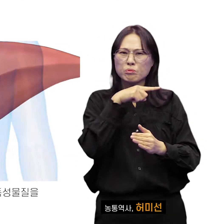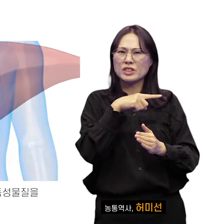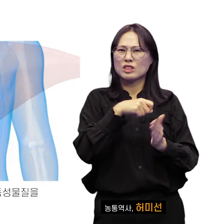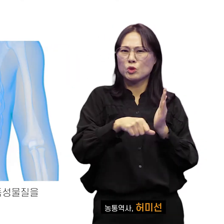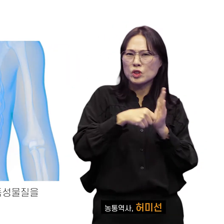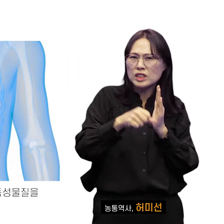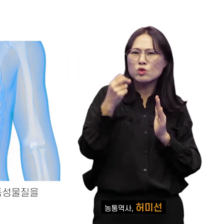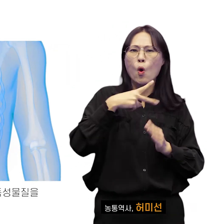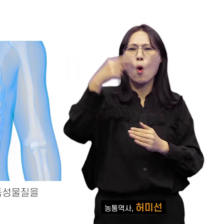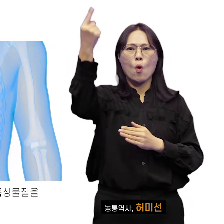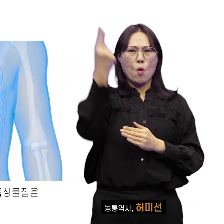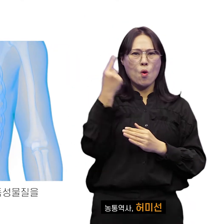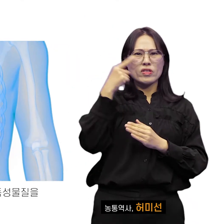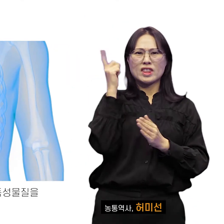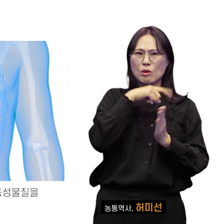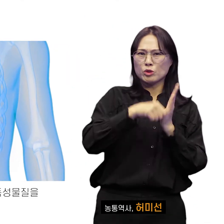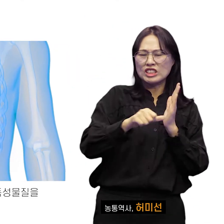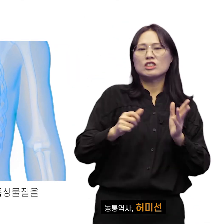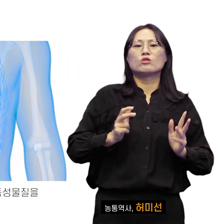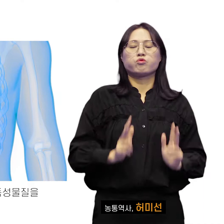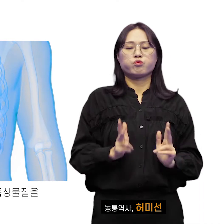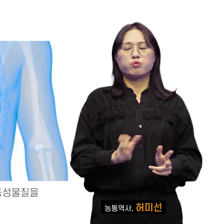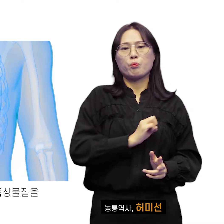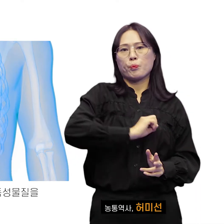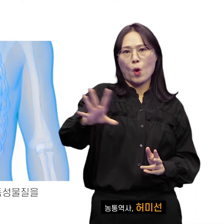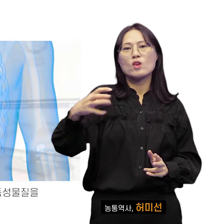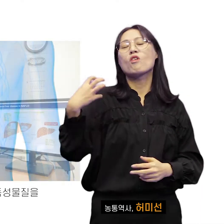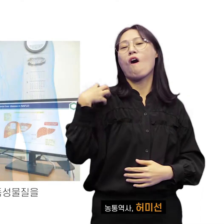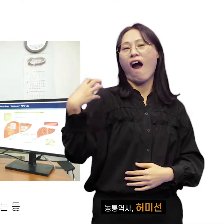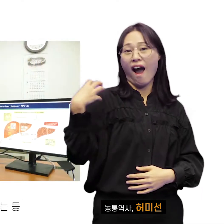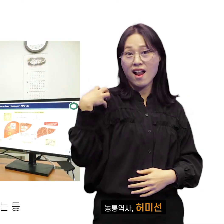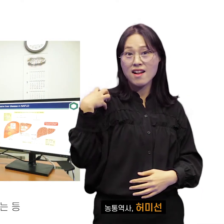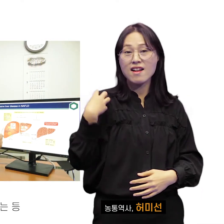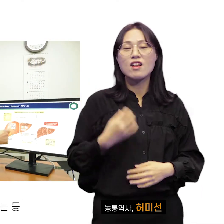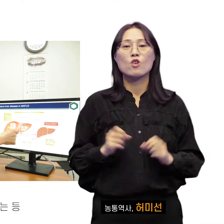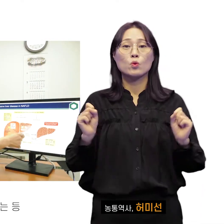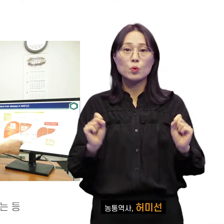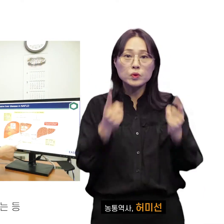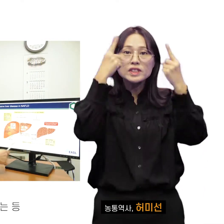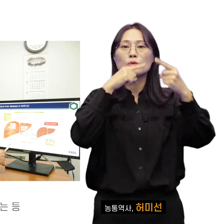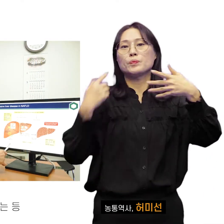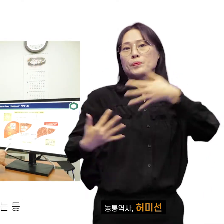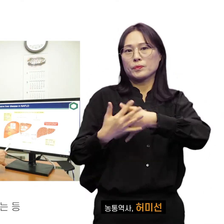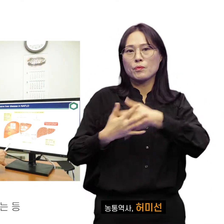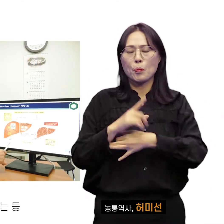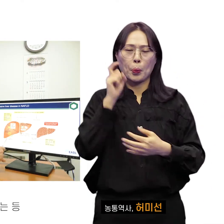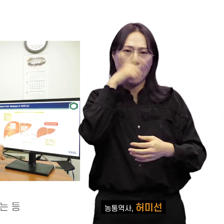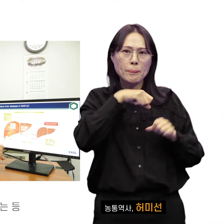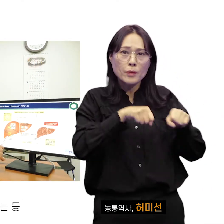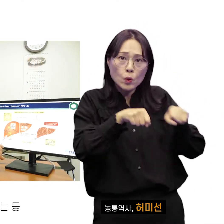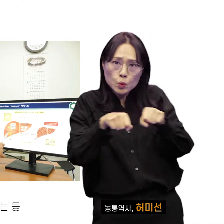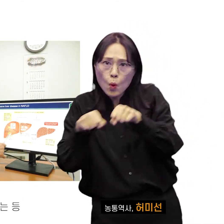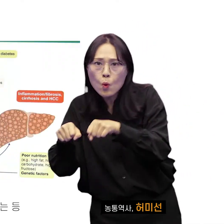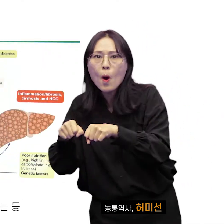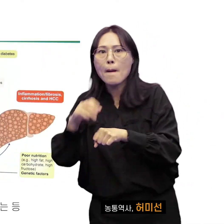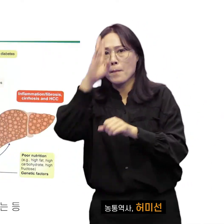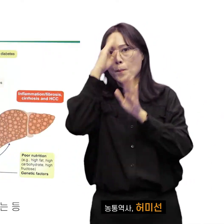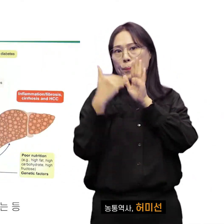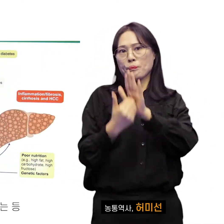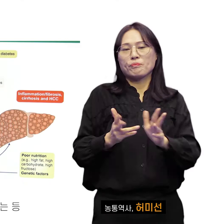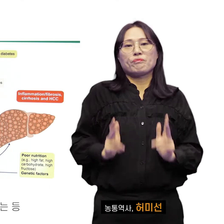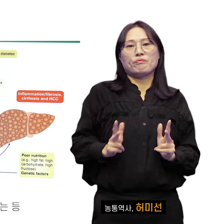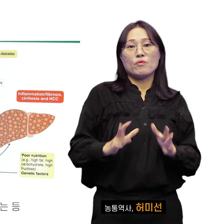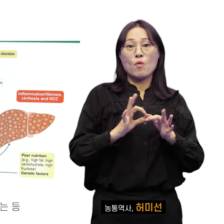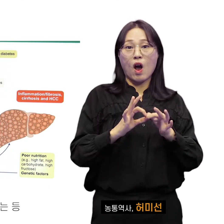독성 물질을 제거하는 해독 작용을 수행합니다. 더불어 혈액 속 이물질 제거와 면역 글로불린,